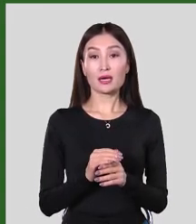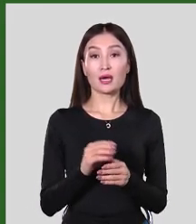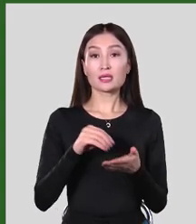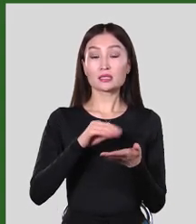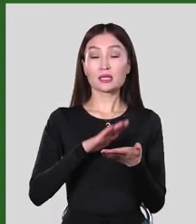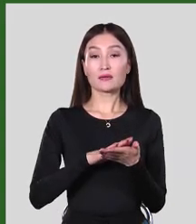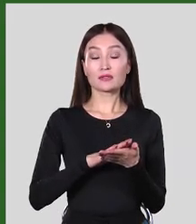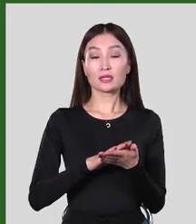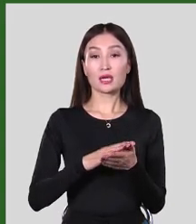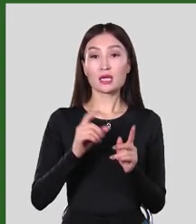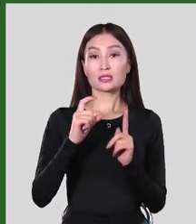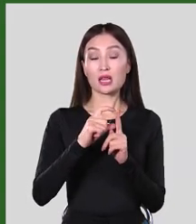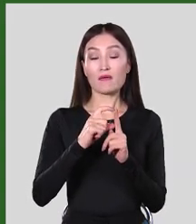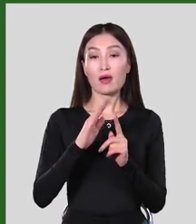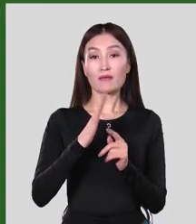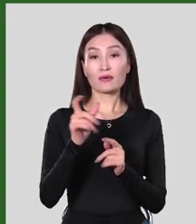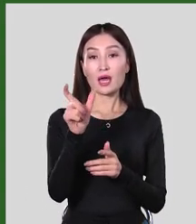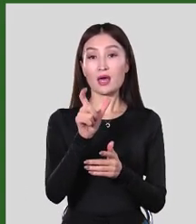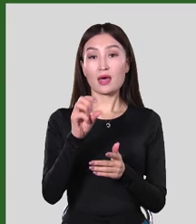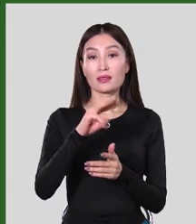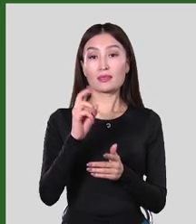вставьте пропущенные слова в тексте.